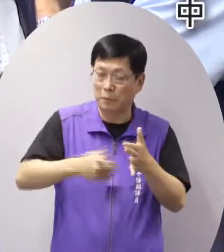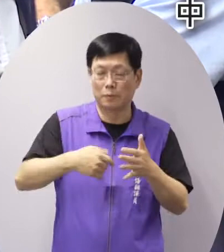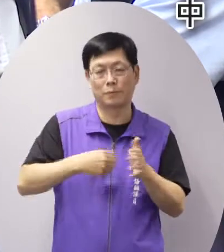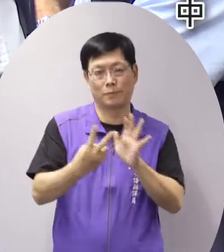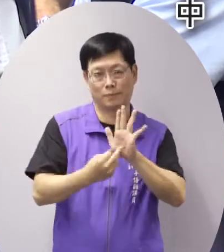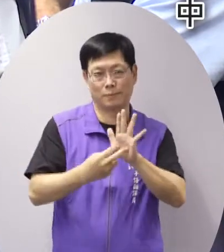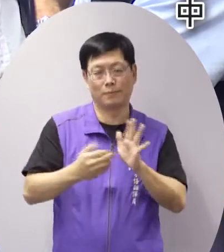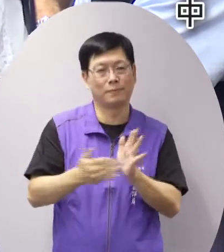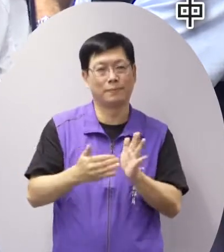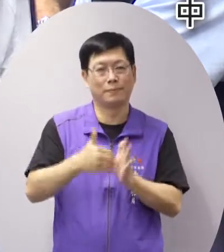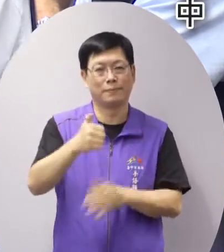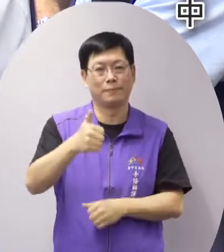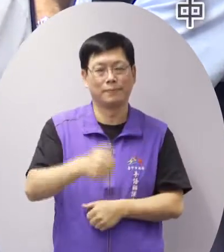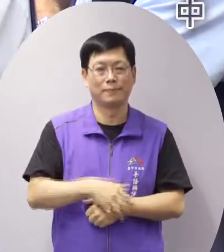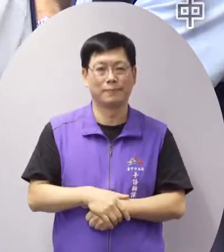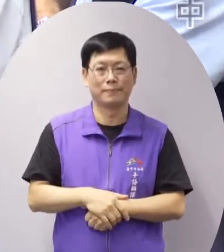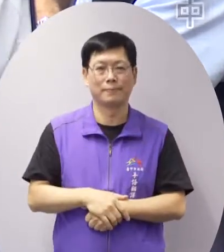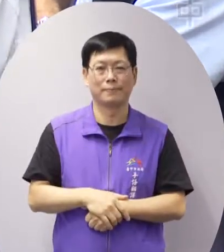上报告，谢谢。